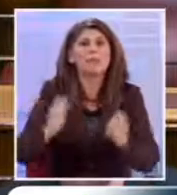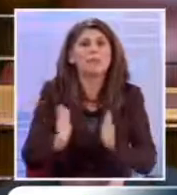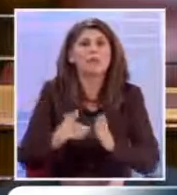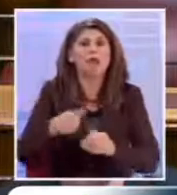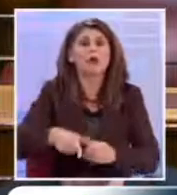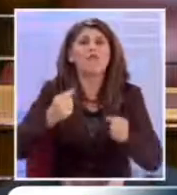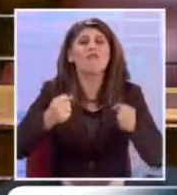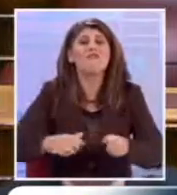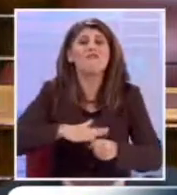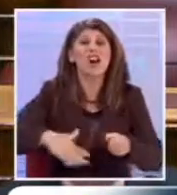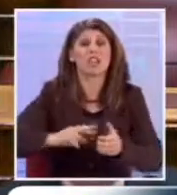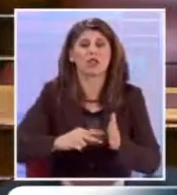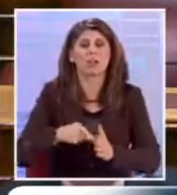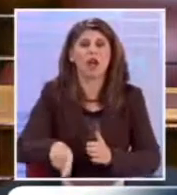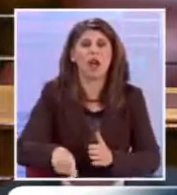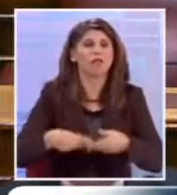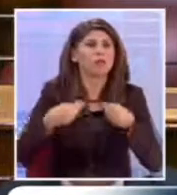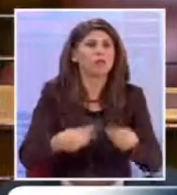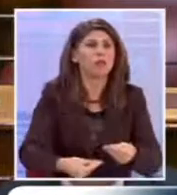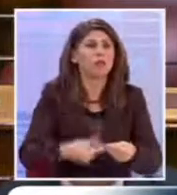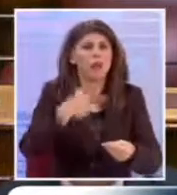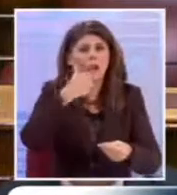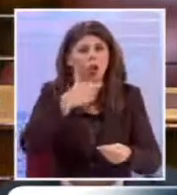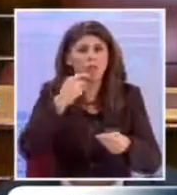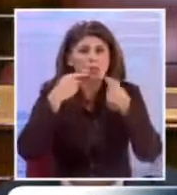επιβάλλει τη μυρολατρεία στα πρόσωπα των Ελλήνων.